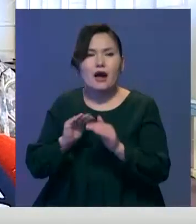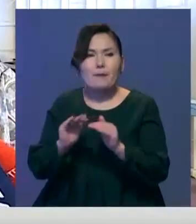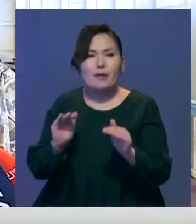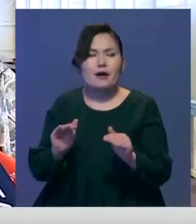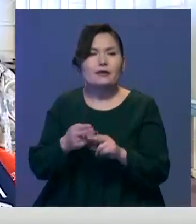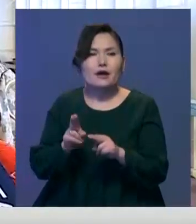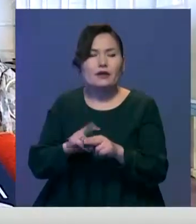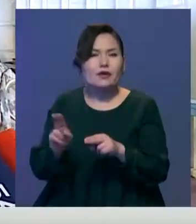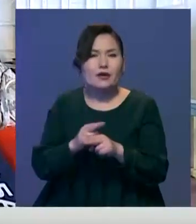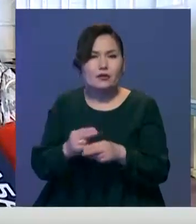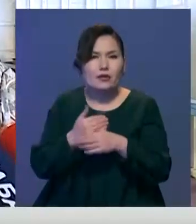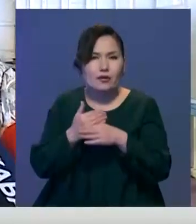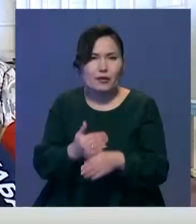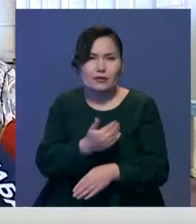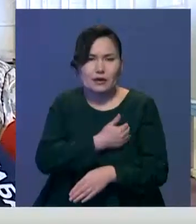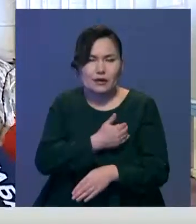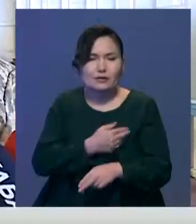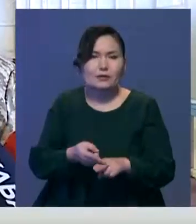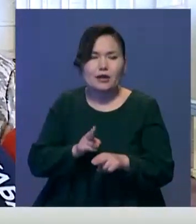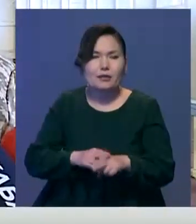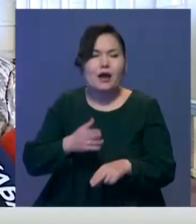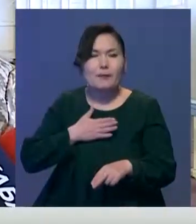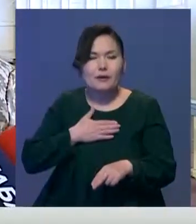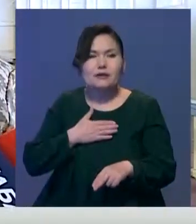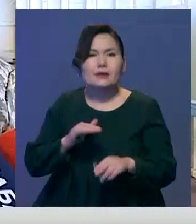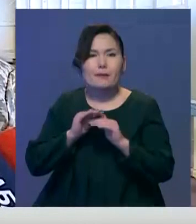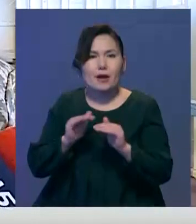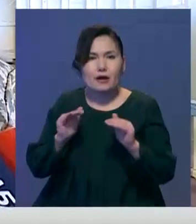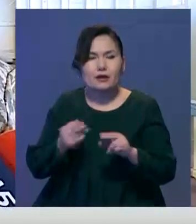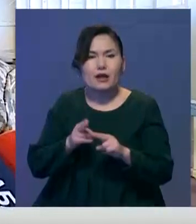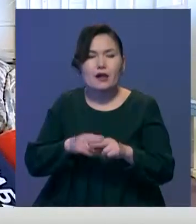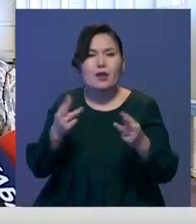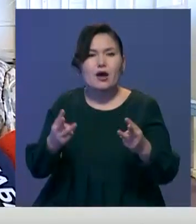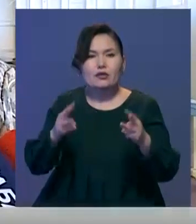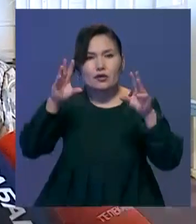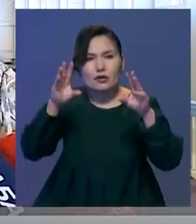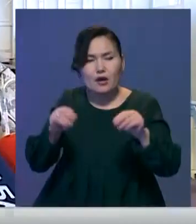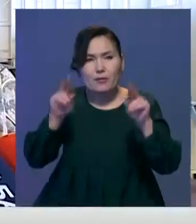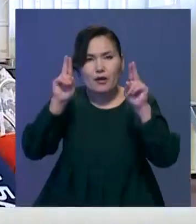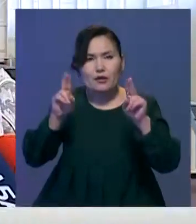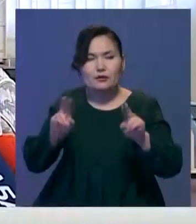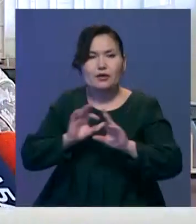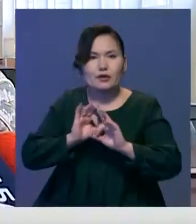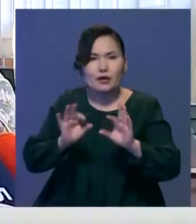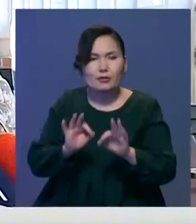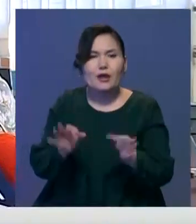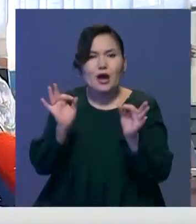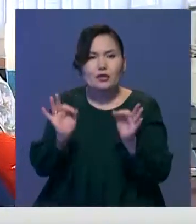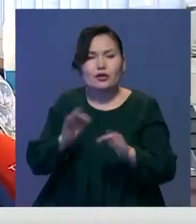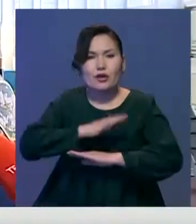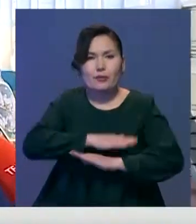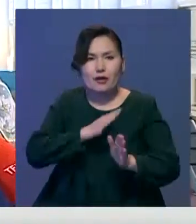тәрбиеленушілерін қамқорлығымызға алғымыз келеді. Біз өз тарапымыздан оларға төтенше жағдай кезінде өзін ұстау мен дұрыс әрекет